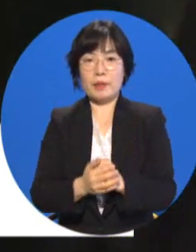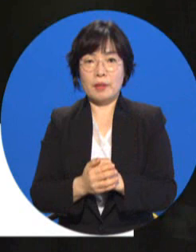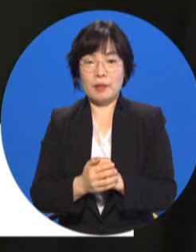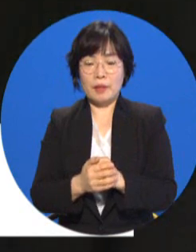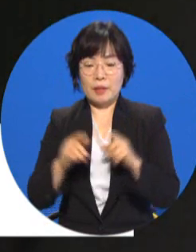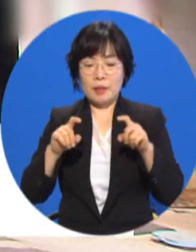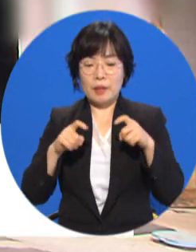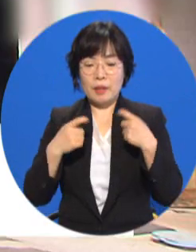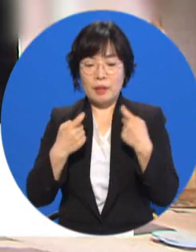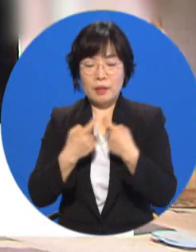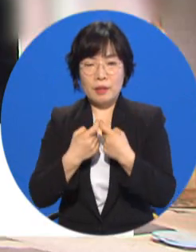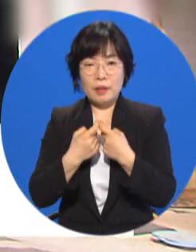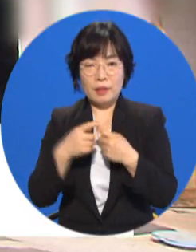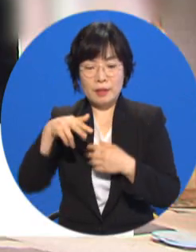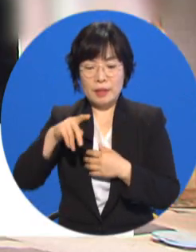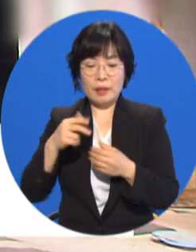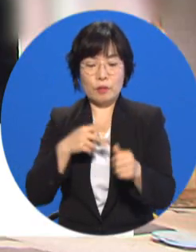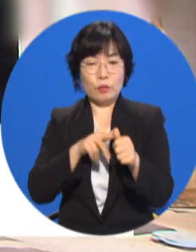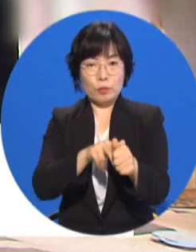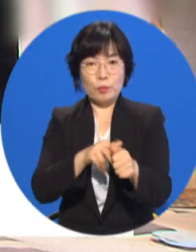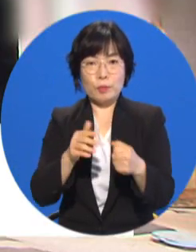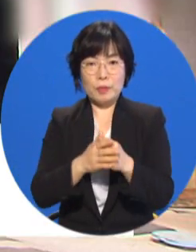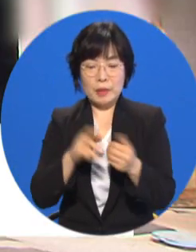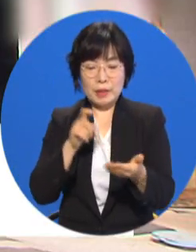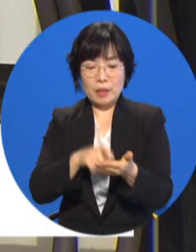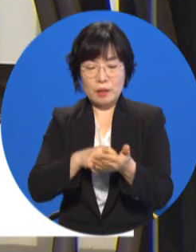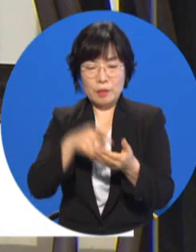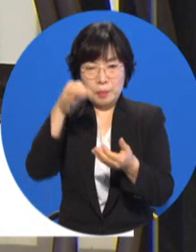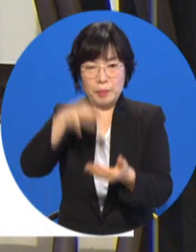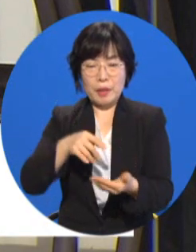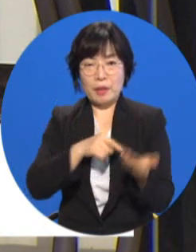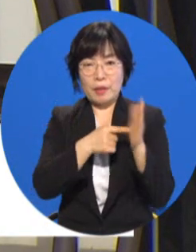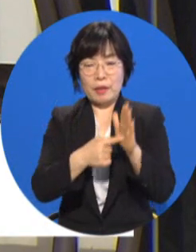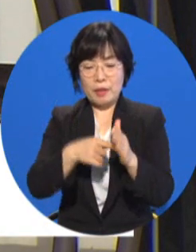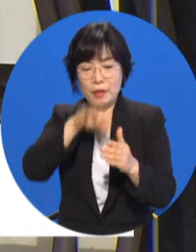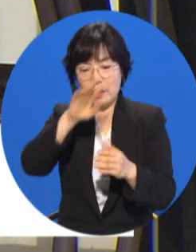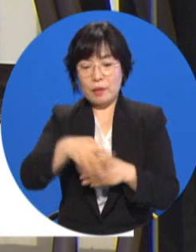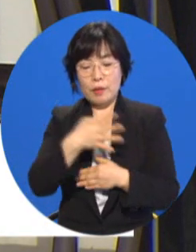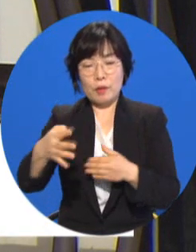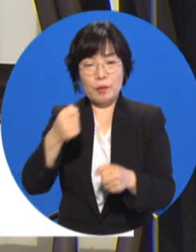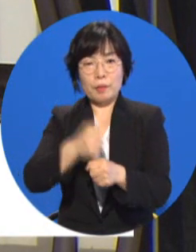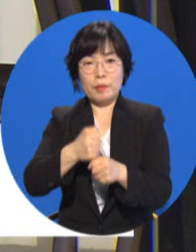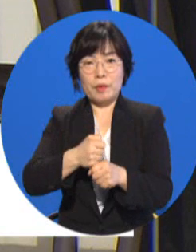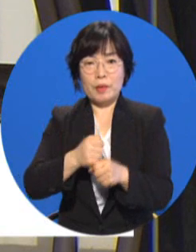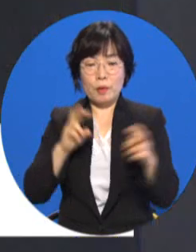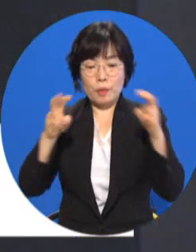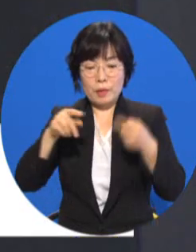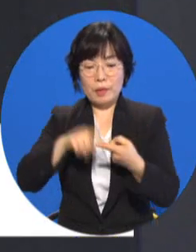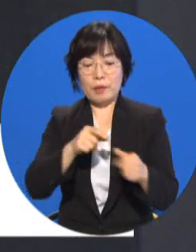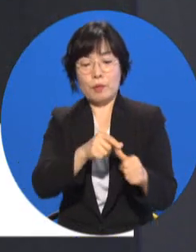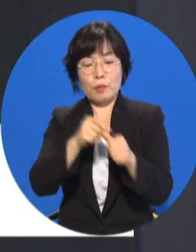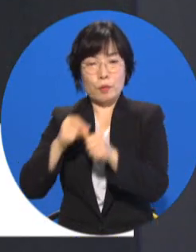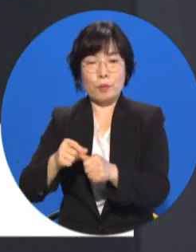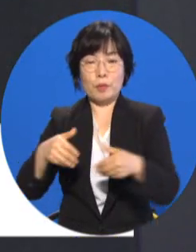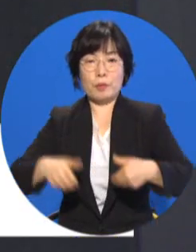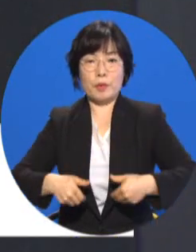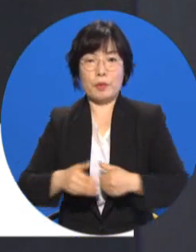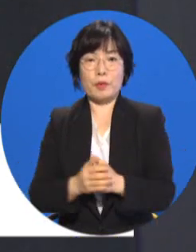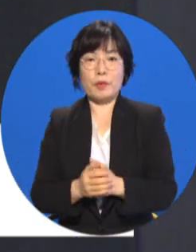민생당의 장성배 예비후보는 긴급 재정명령권을 발동하고 추가 예산을 편성해 기업 구제에 나서야 한다고